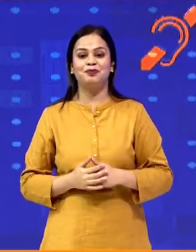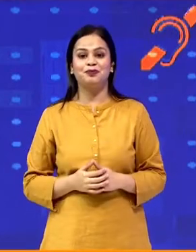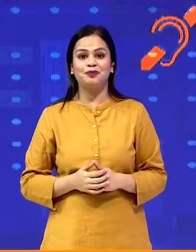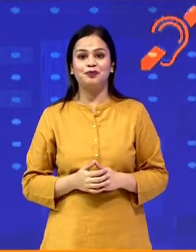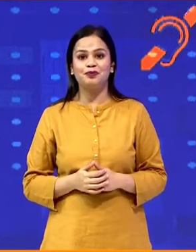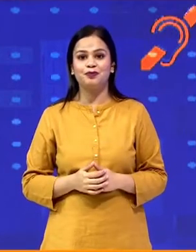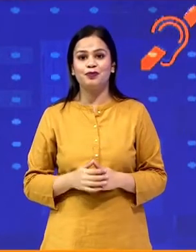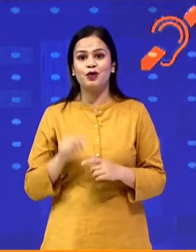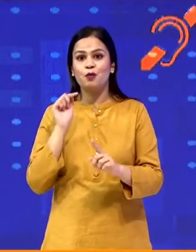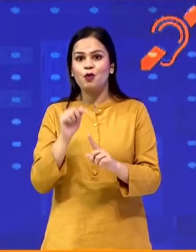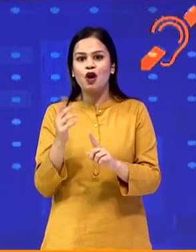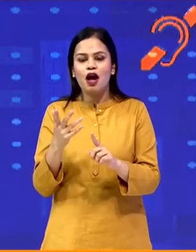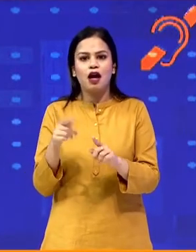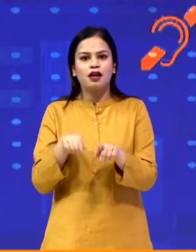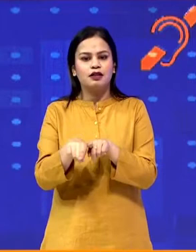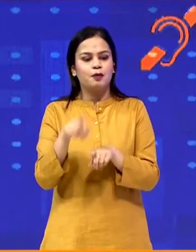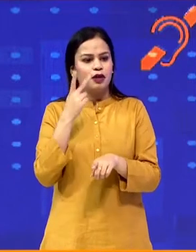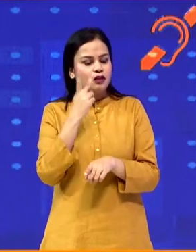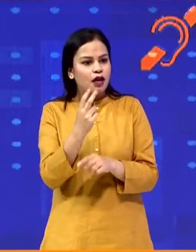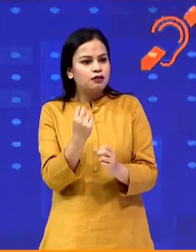तो एक सुपरस्टार